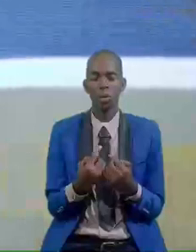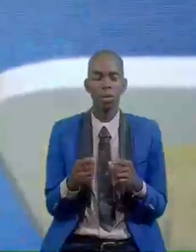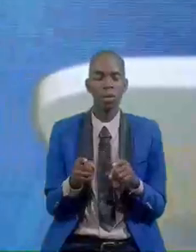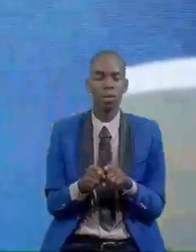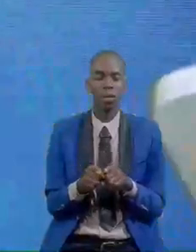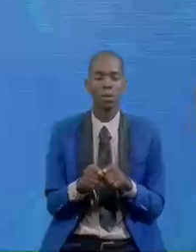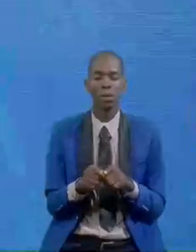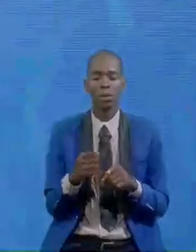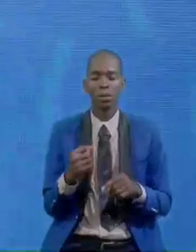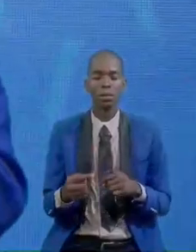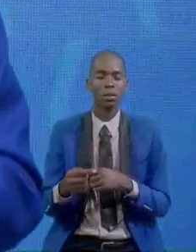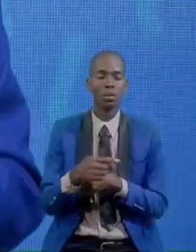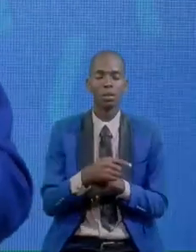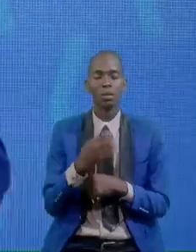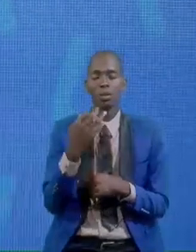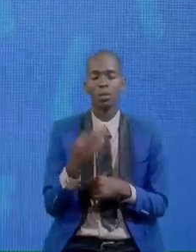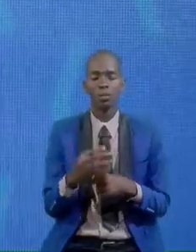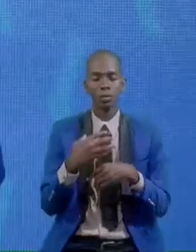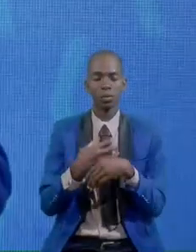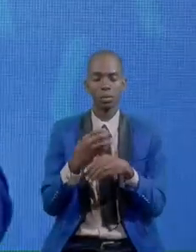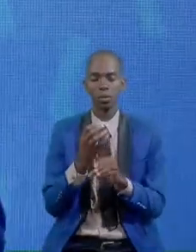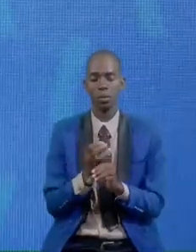Nous venons comme au jour de la création.